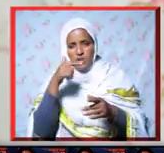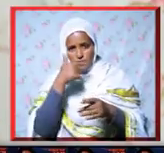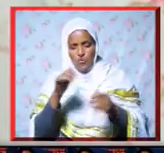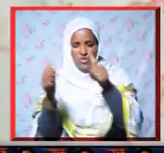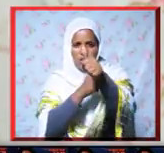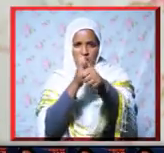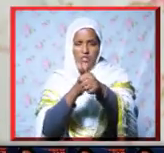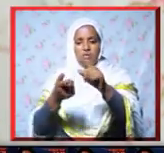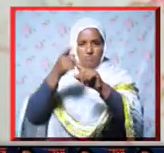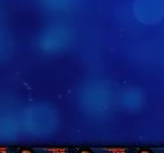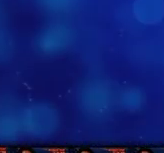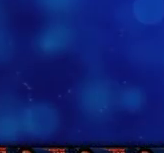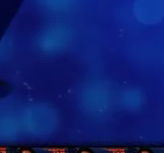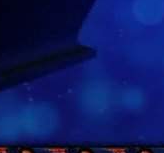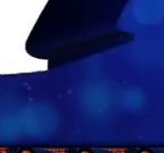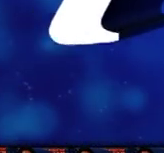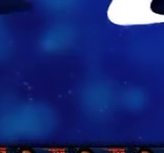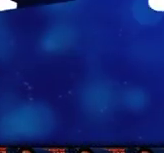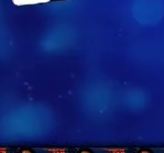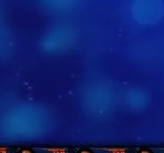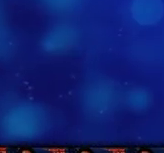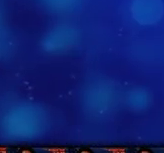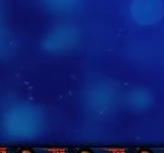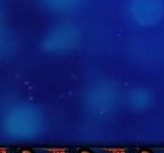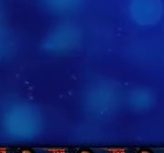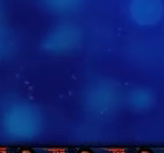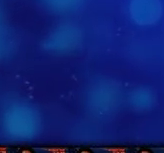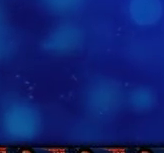የሚለውን ተከታትለን እንመለሳለን።